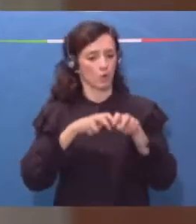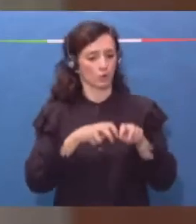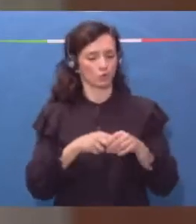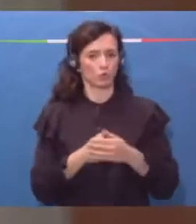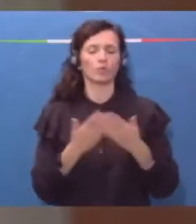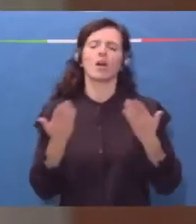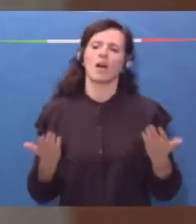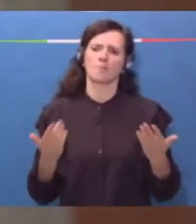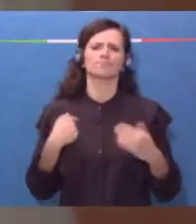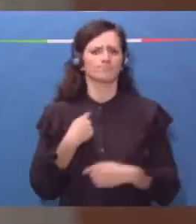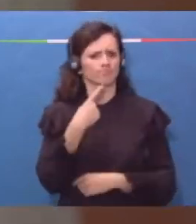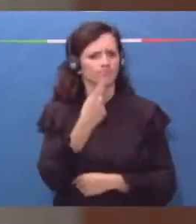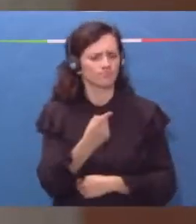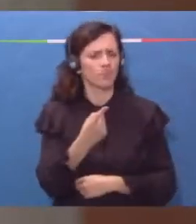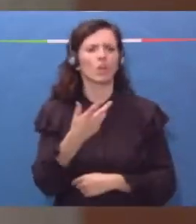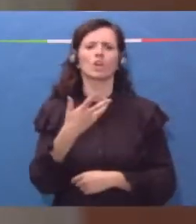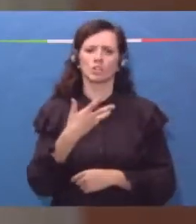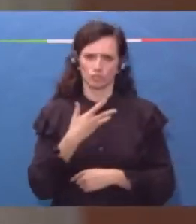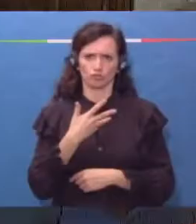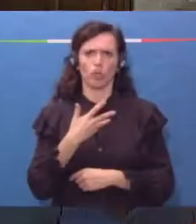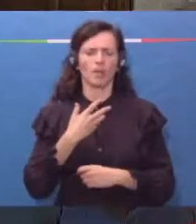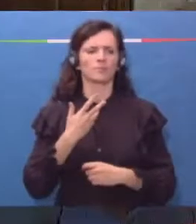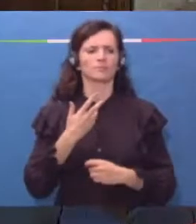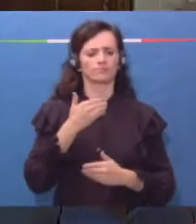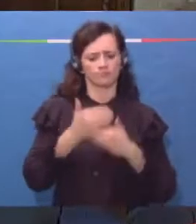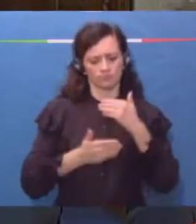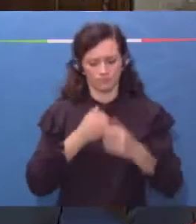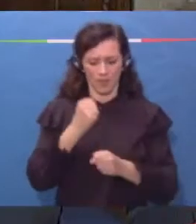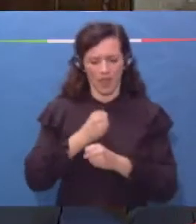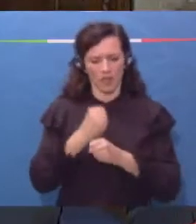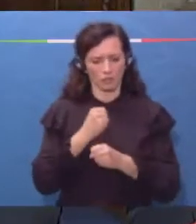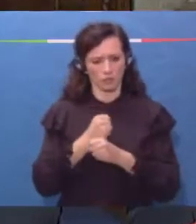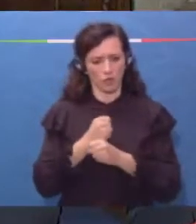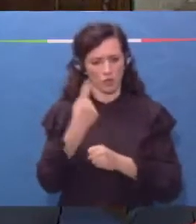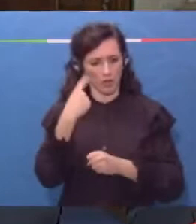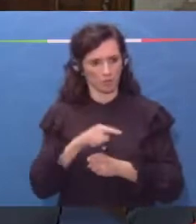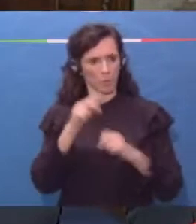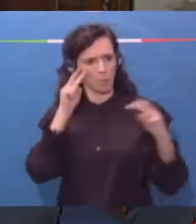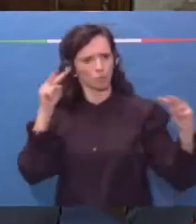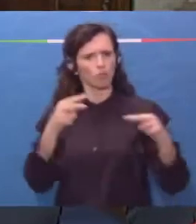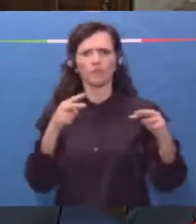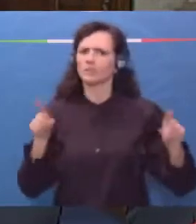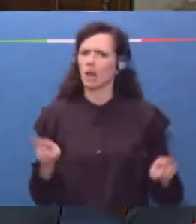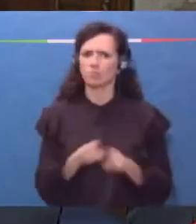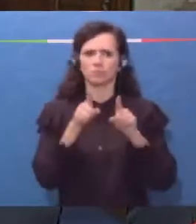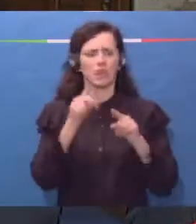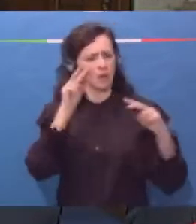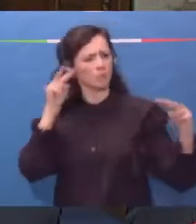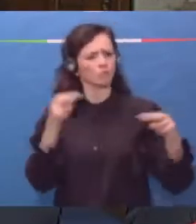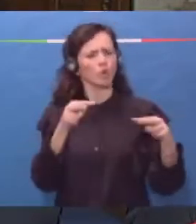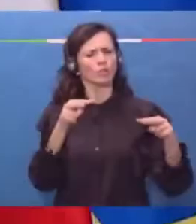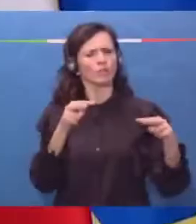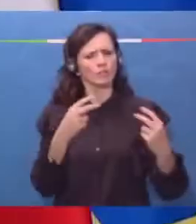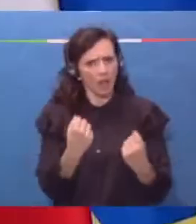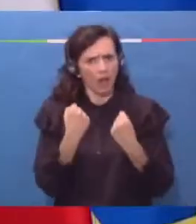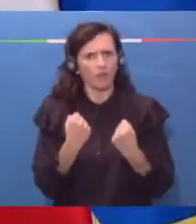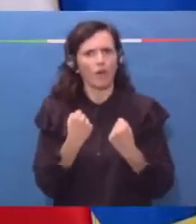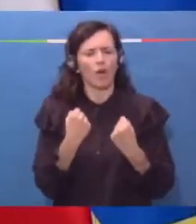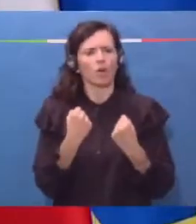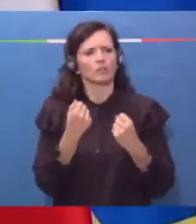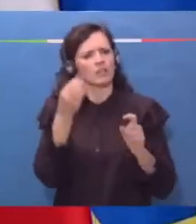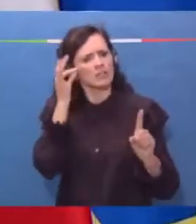Anzi, dico che noi abbiamo un'azione comune in materia, una stessa visione delle cose. Abbiamo una visione forte, un